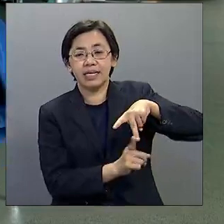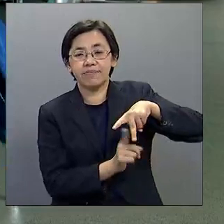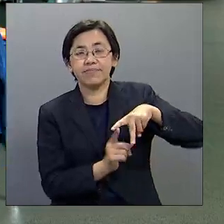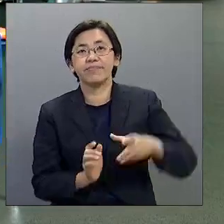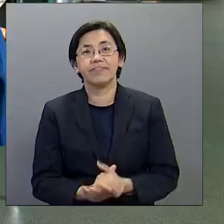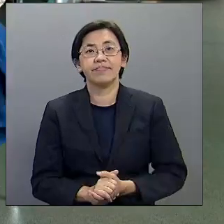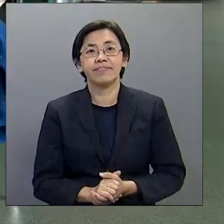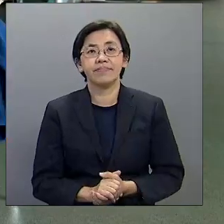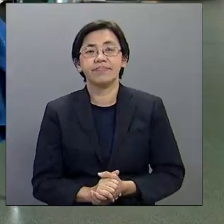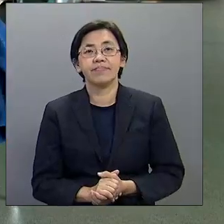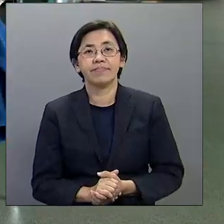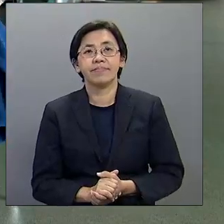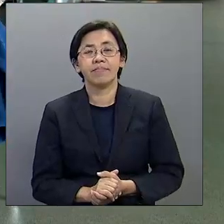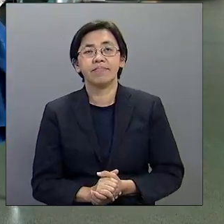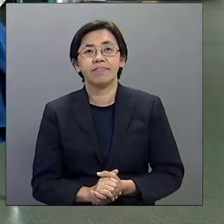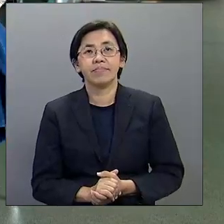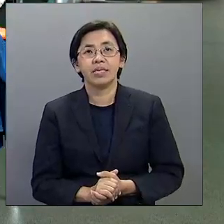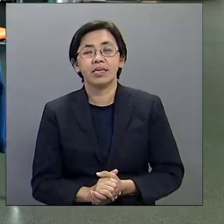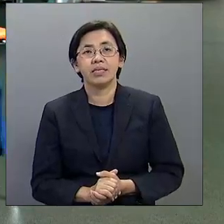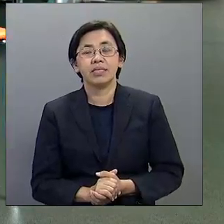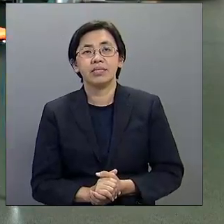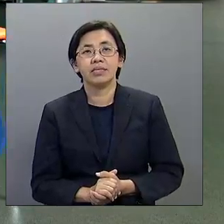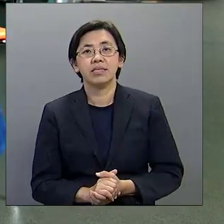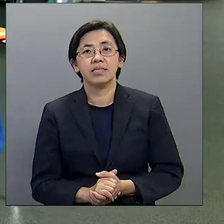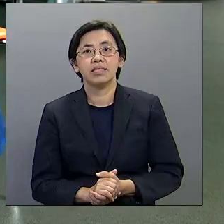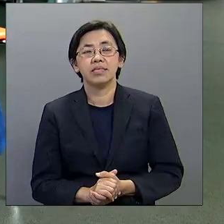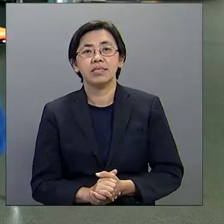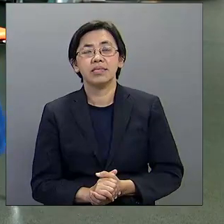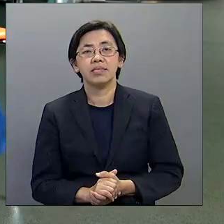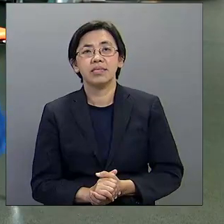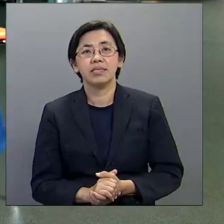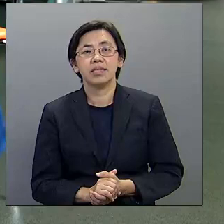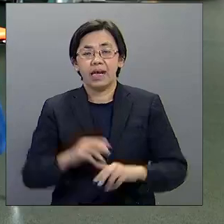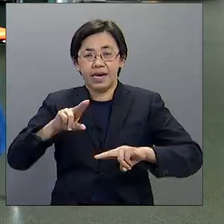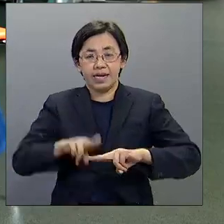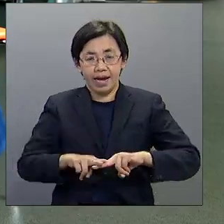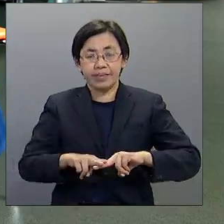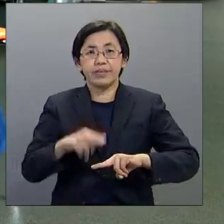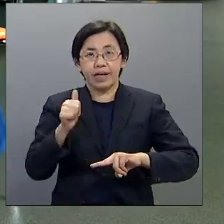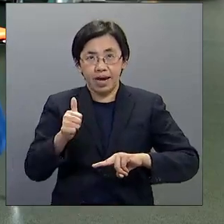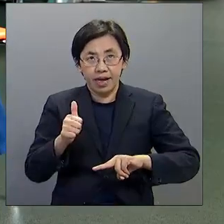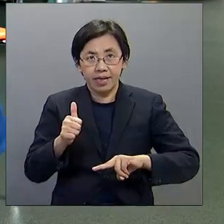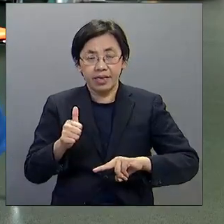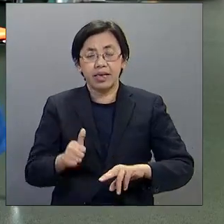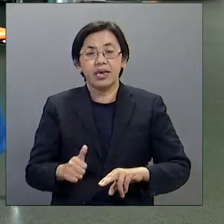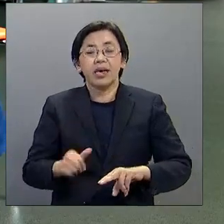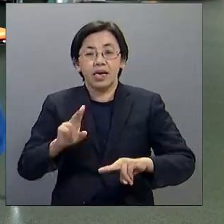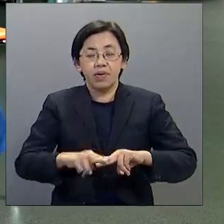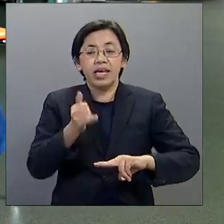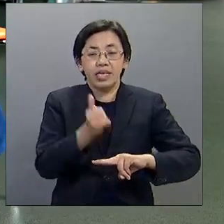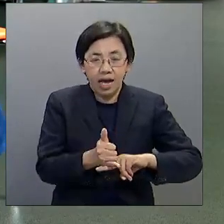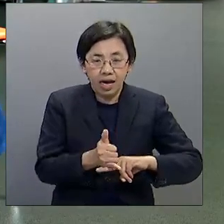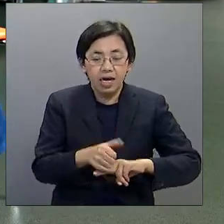ทำข้างขวาละกัน ค ่ ะ ให้เอาผ้านะคะจะทำในผ้านั่งกับพื้นก็ได ้ หรือนั่งเก้าอี้อย่างนี้ก็ได้ค่ะ